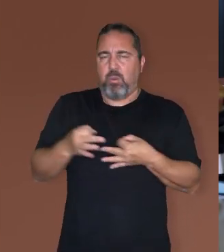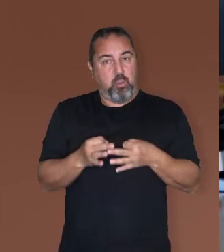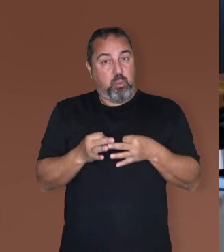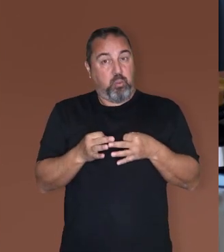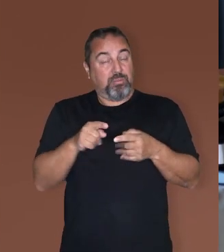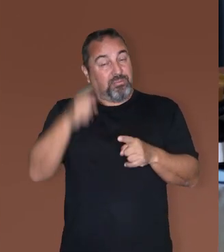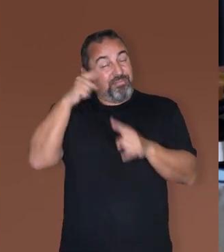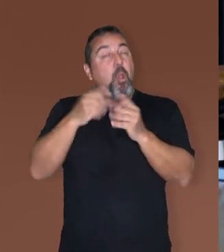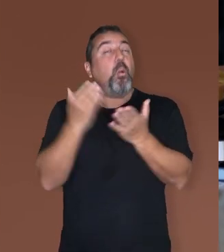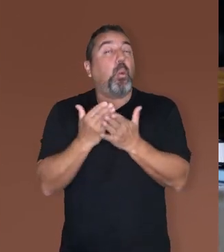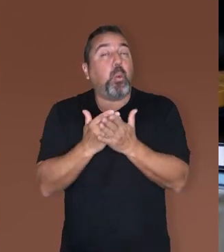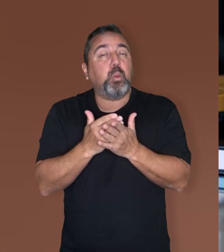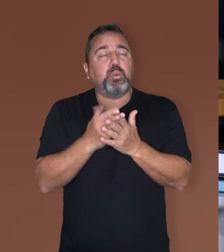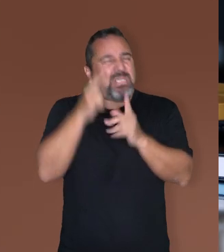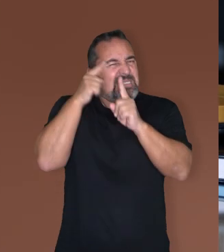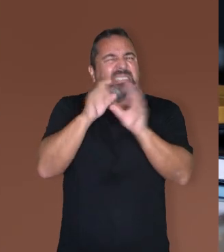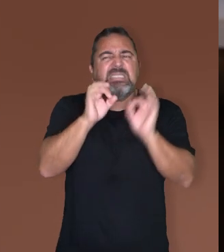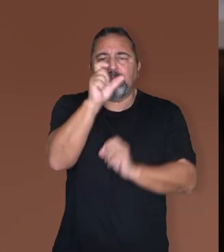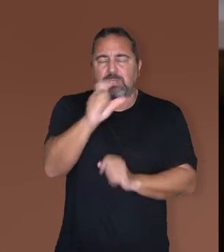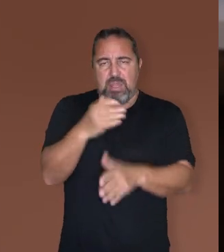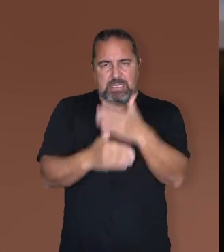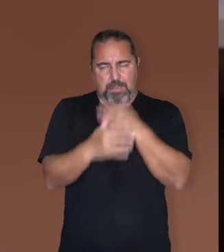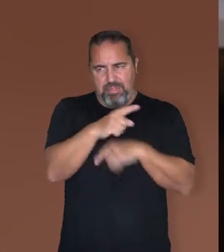desgaitasunen bat duten pertsonei bideratua.